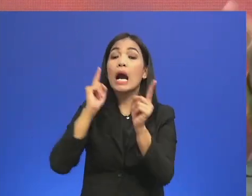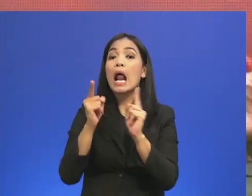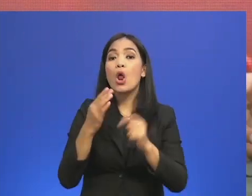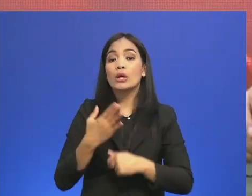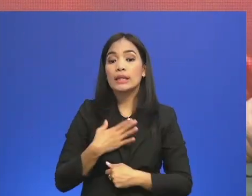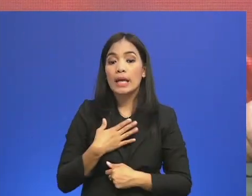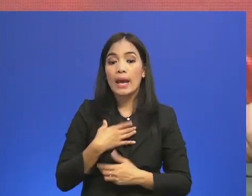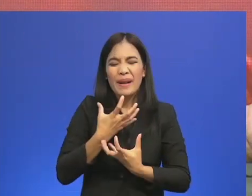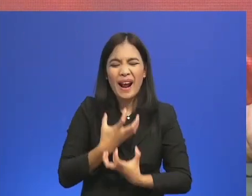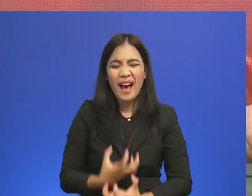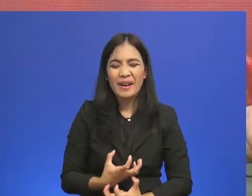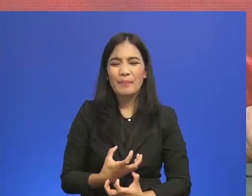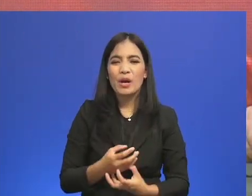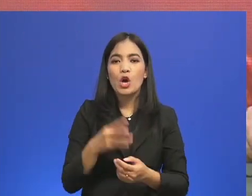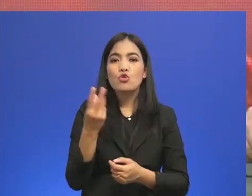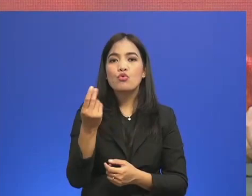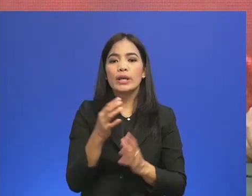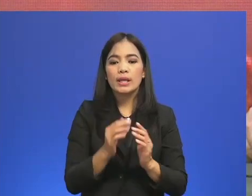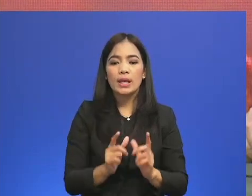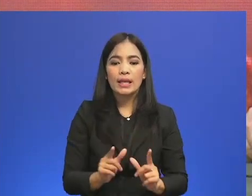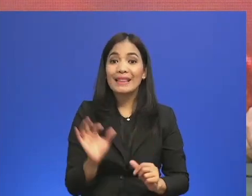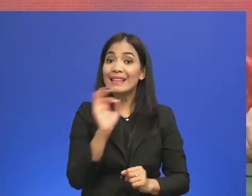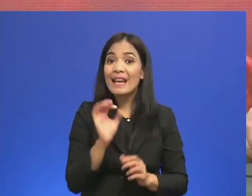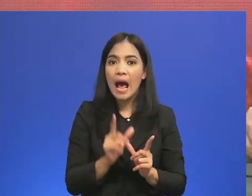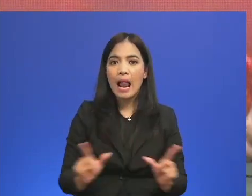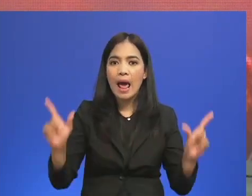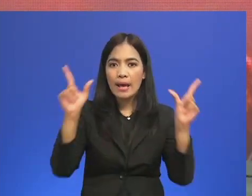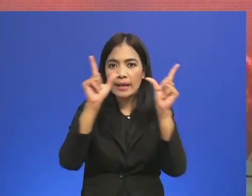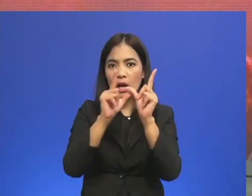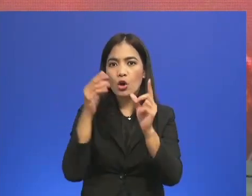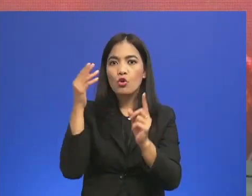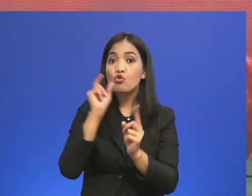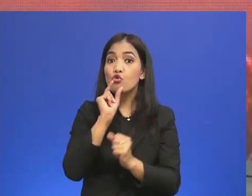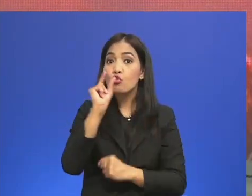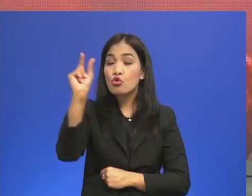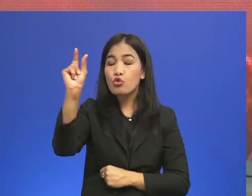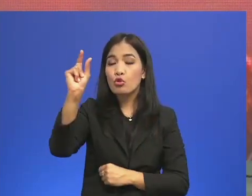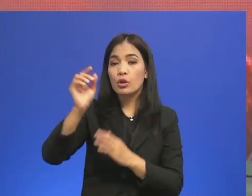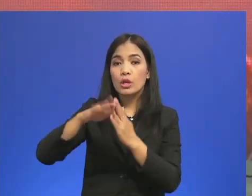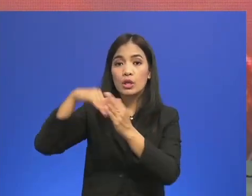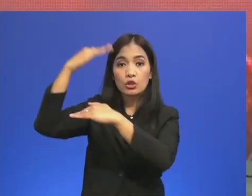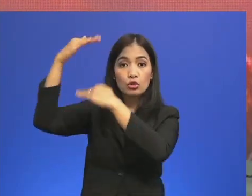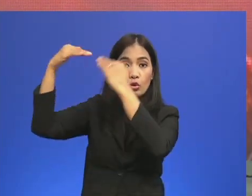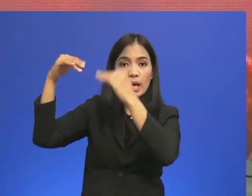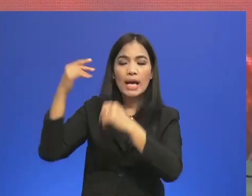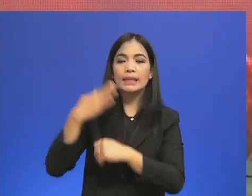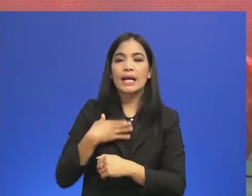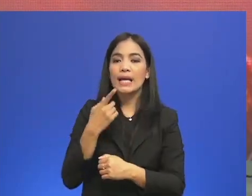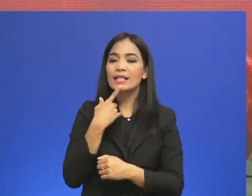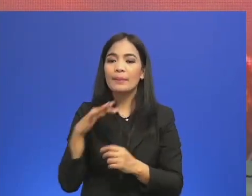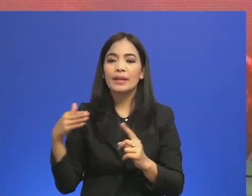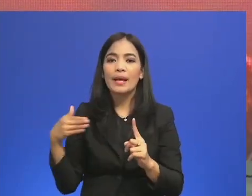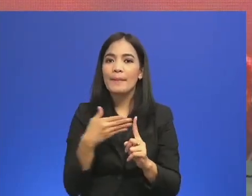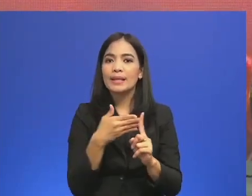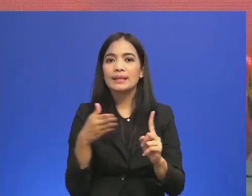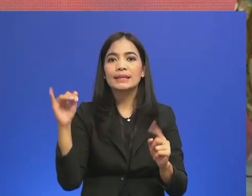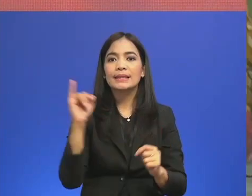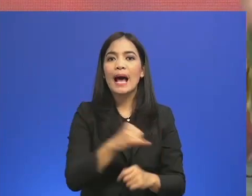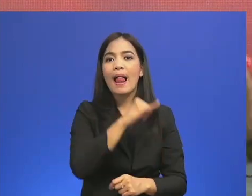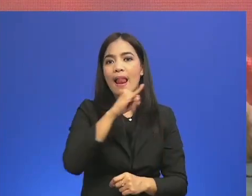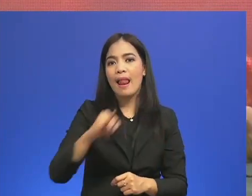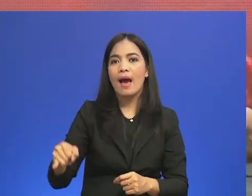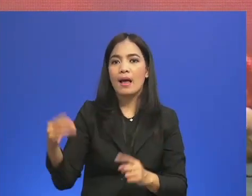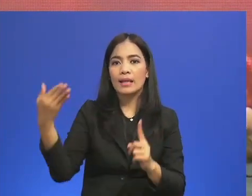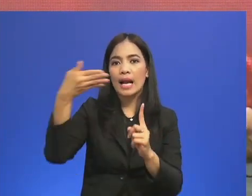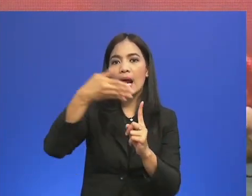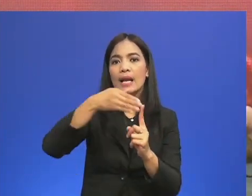uang yang tidak layak untuk kerajaan surga ini, saya berkhianat kepada Tuhan. Jadi tidak, jangan